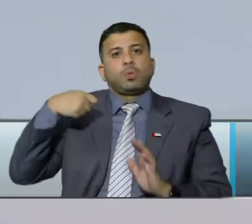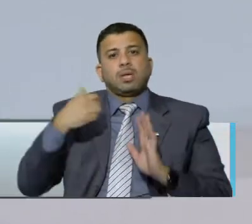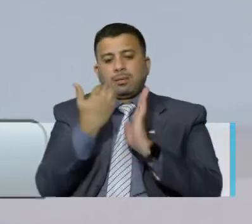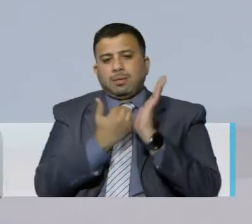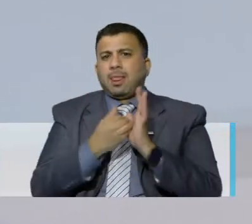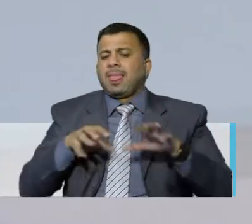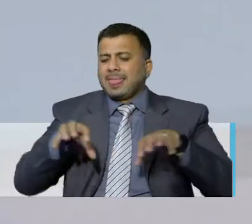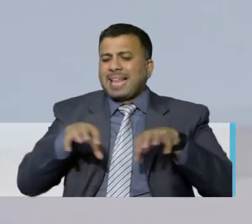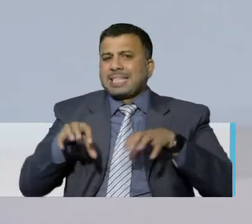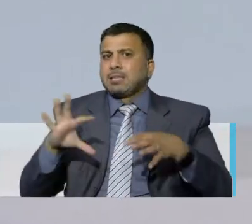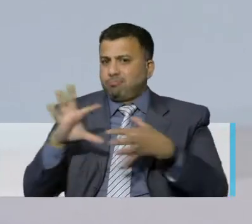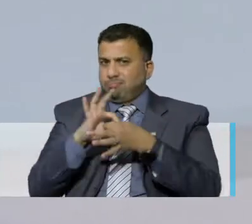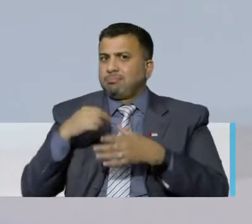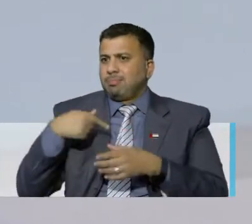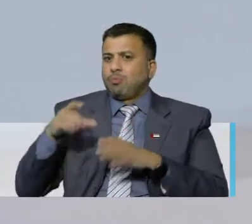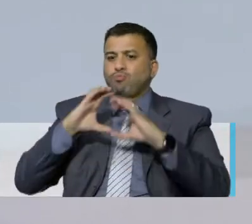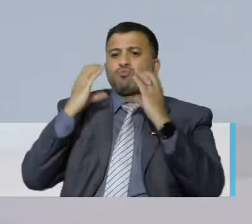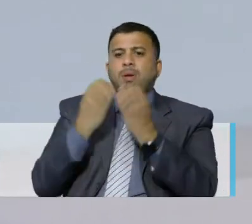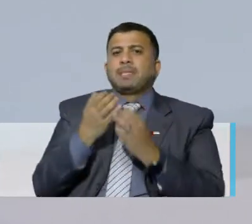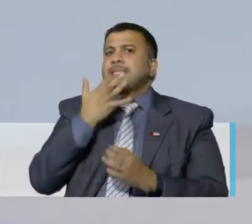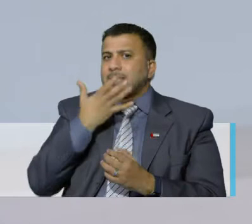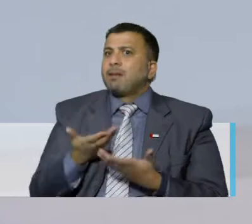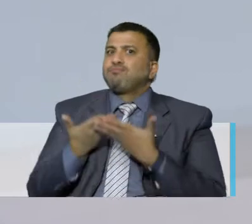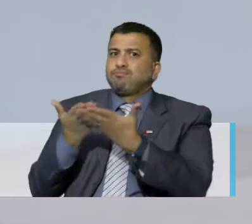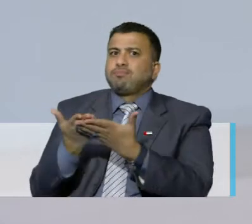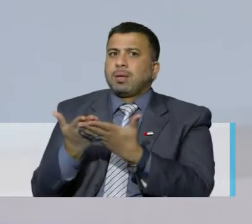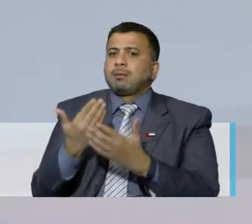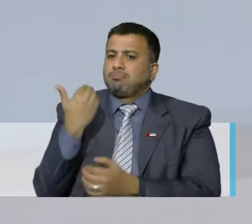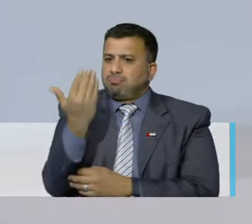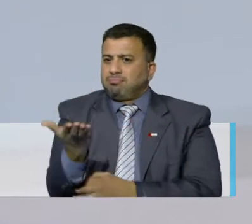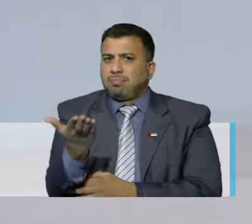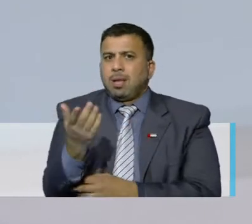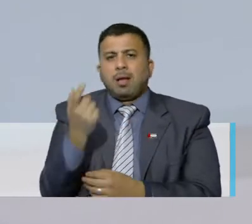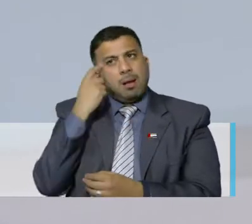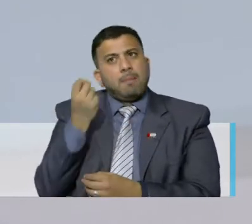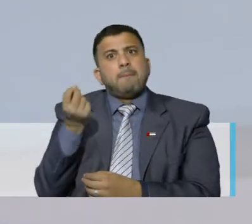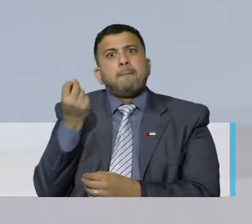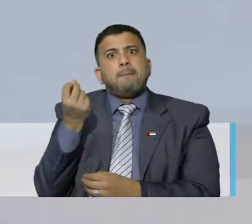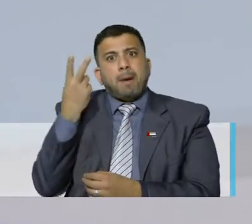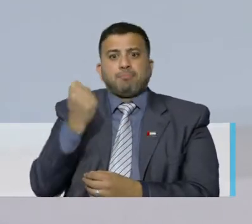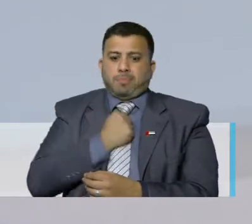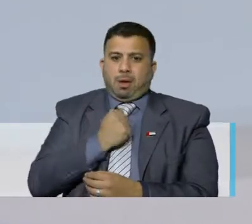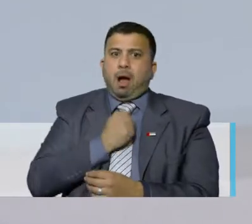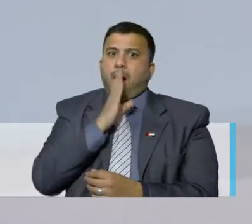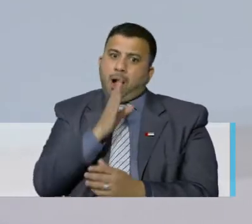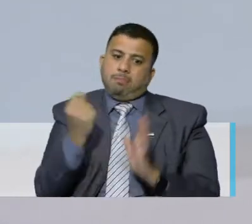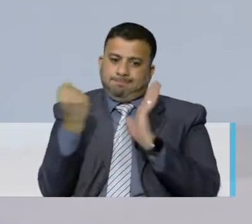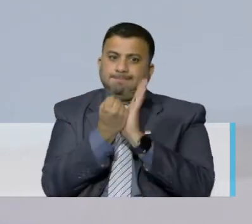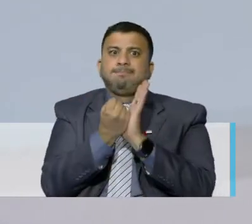يتم التنسيق مع المجمع بحيث تسهيل عملية التقديم على براءات الاختراع من المجمع هذا وأيضا